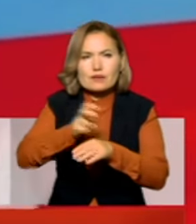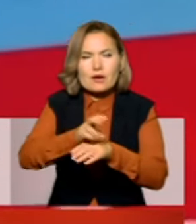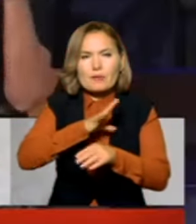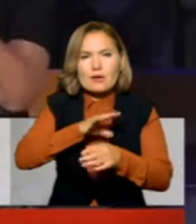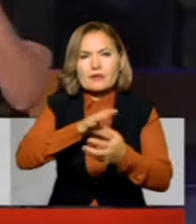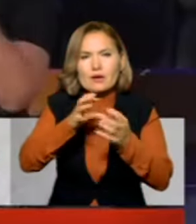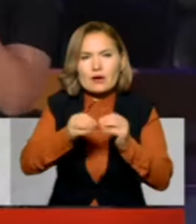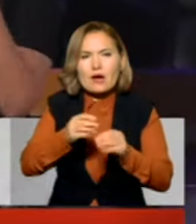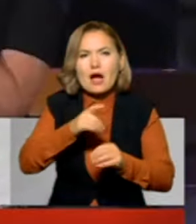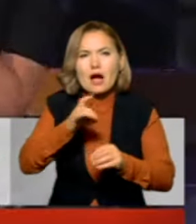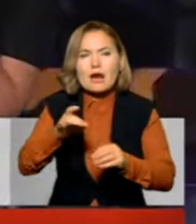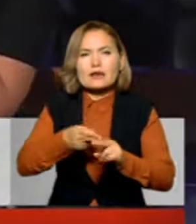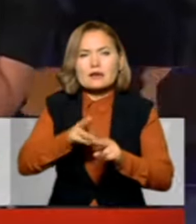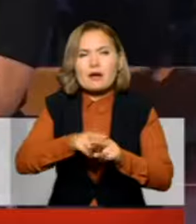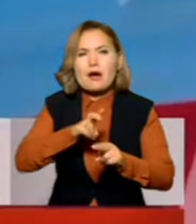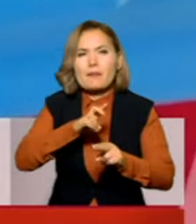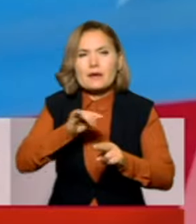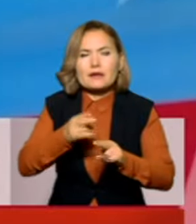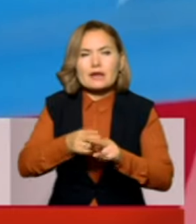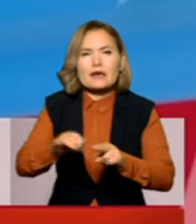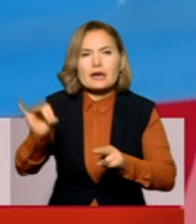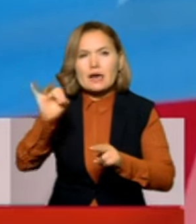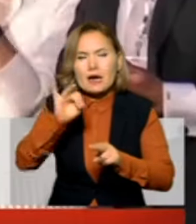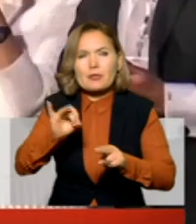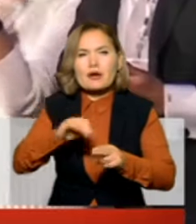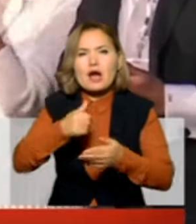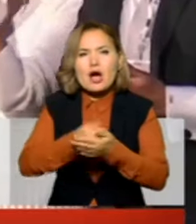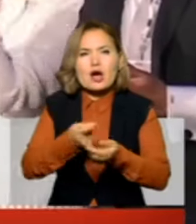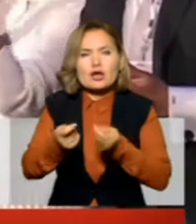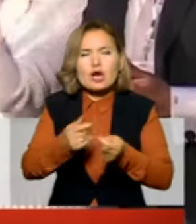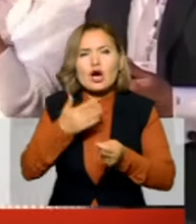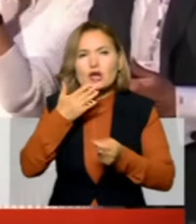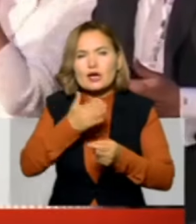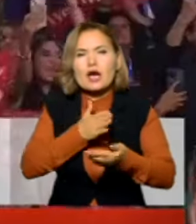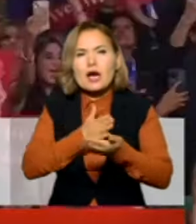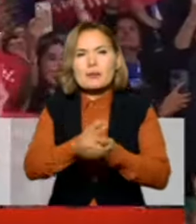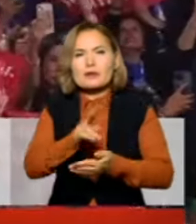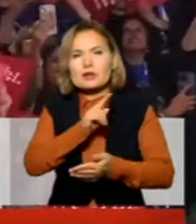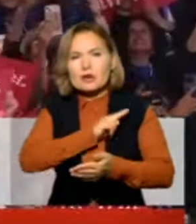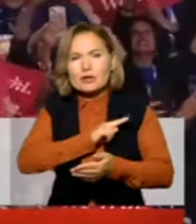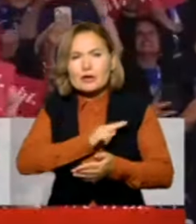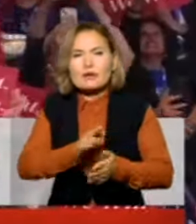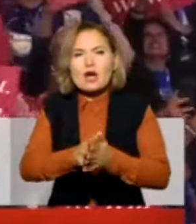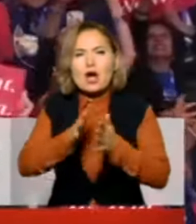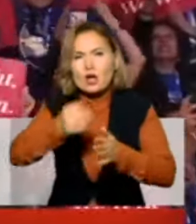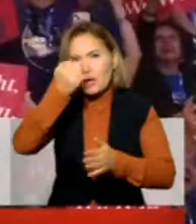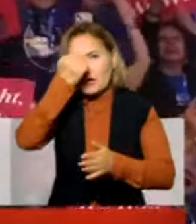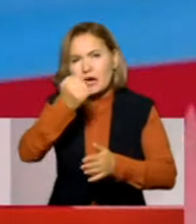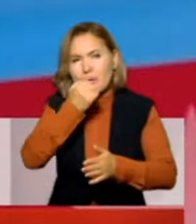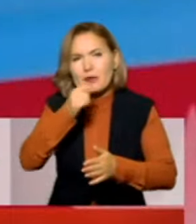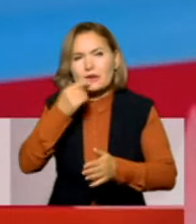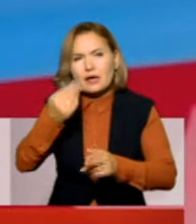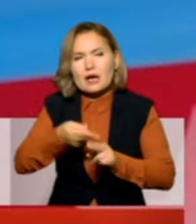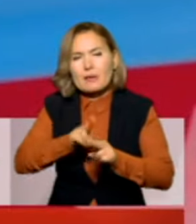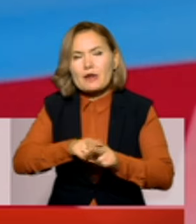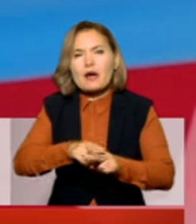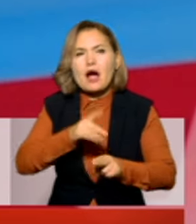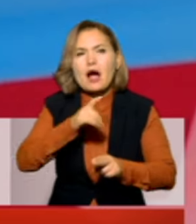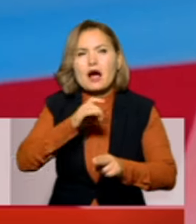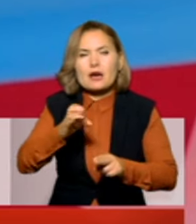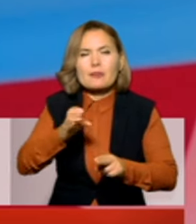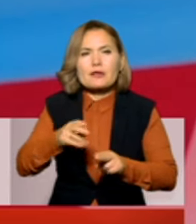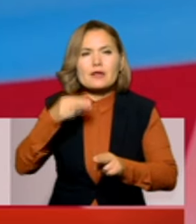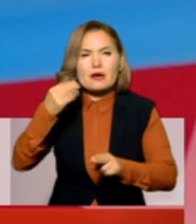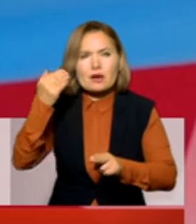келеді деп күтпеген еді. Харрис Байденге тарихи көшбасшылығы, ұлтқа қызмет үшін алғыс айтты. Осы жиында Камала